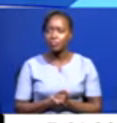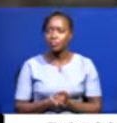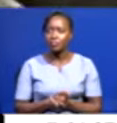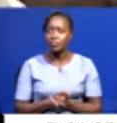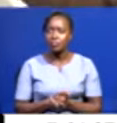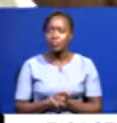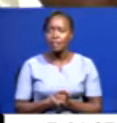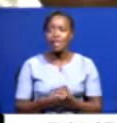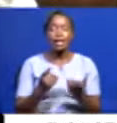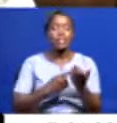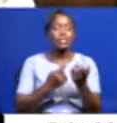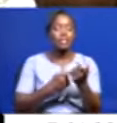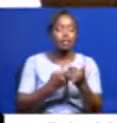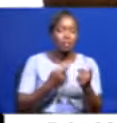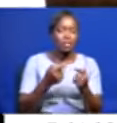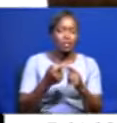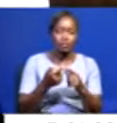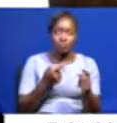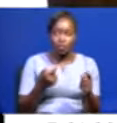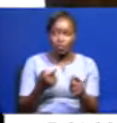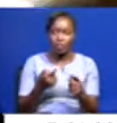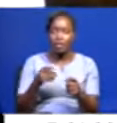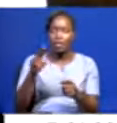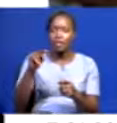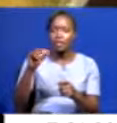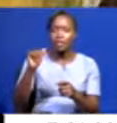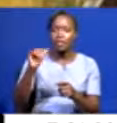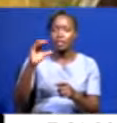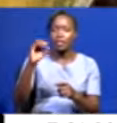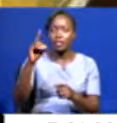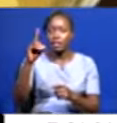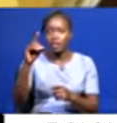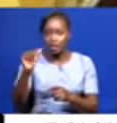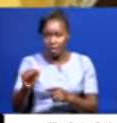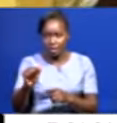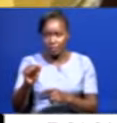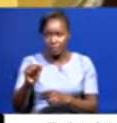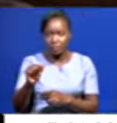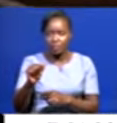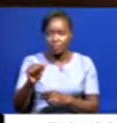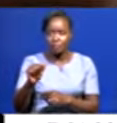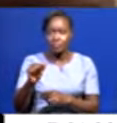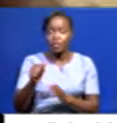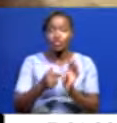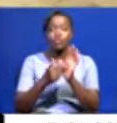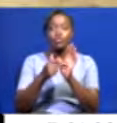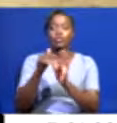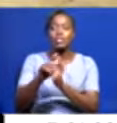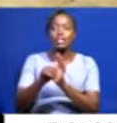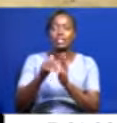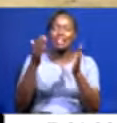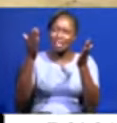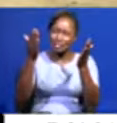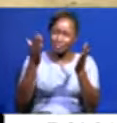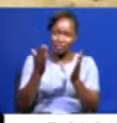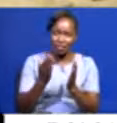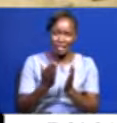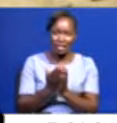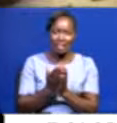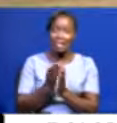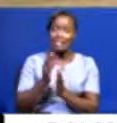Takwimu kutoka mamlaka ya kitaifa ya kukabiliana na dawa za kulevya na kada zikionyesha kwamba eneo la bonde la Ufa ndilo la